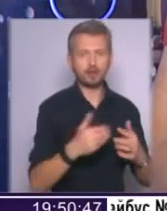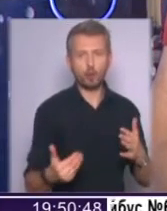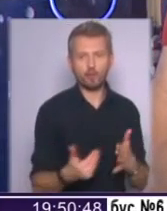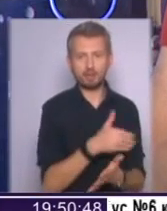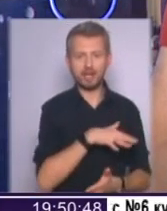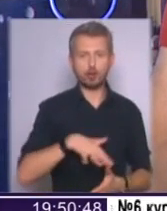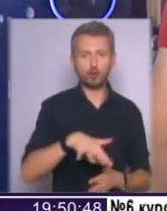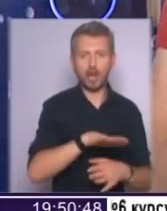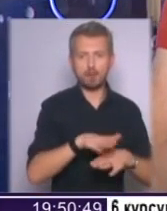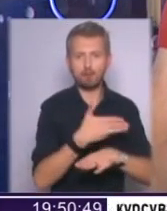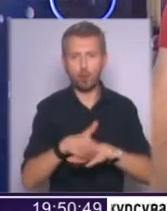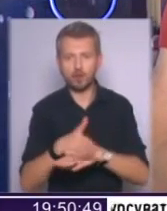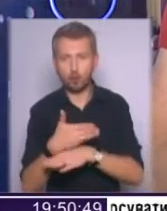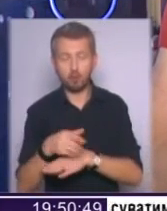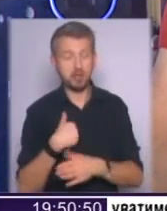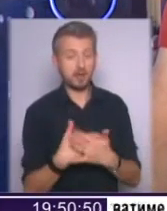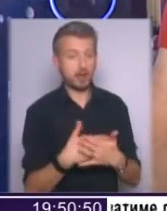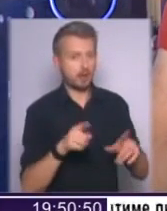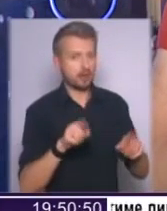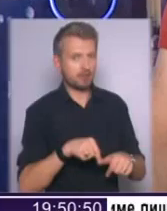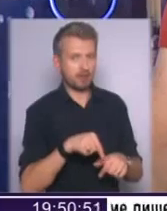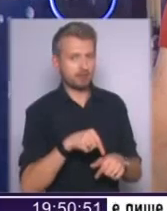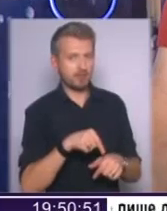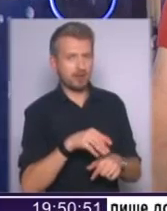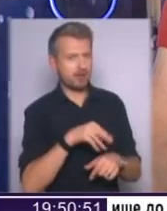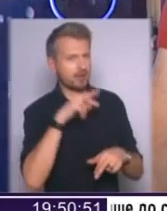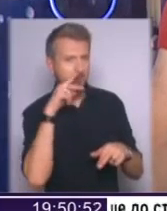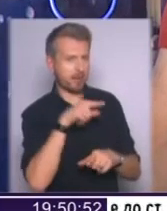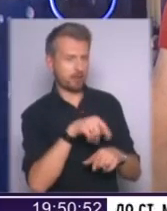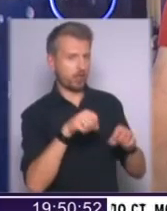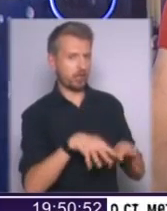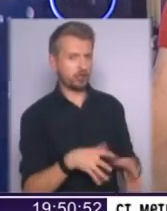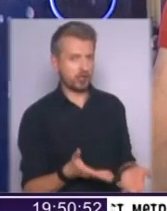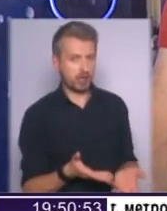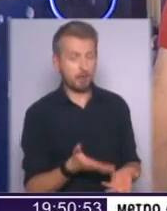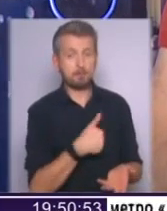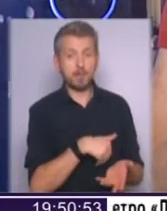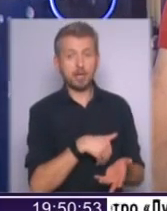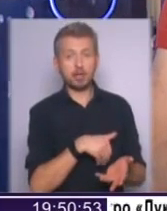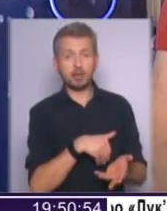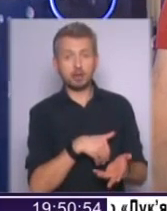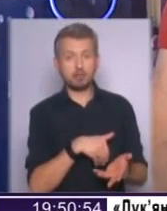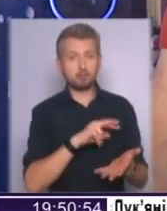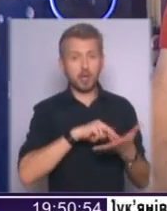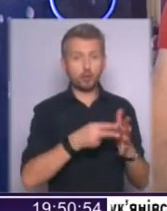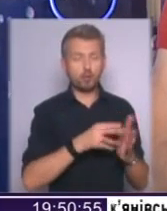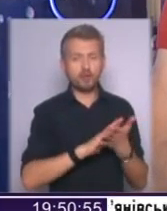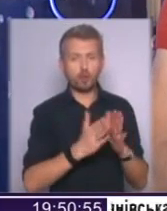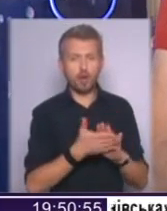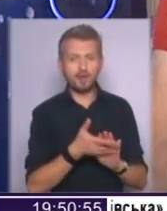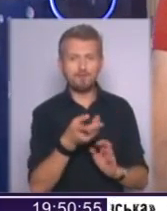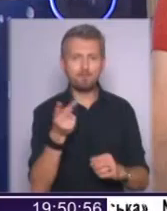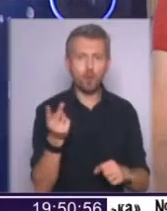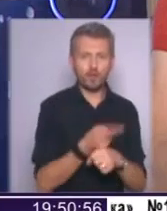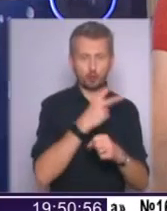поділом. Мені здається, що це теж знов-таки не зовсім зважене рішення влади. Тому що ми опинимося в ситуації, знаєте, подвійного хаосу. З одного боку, ми